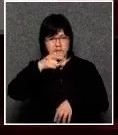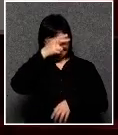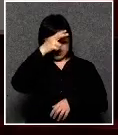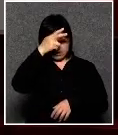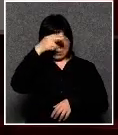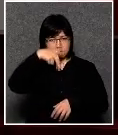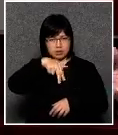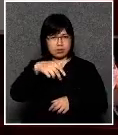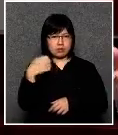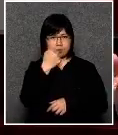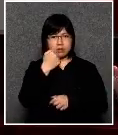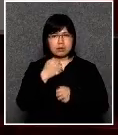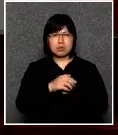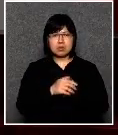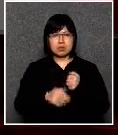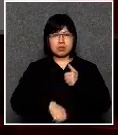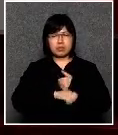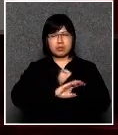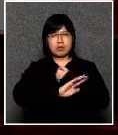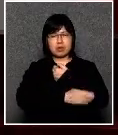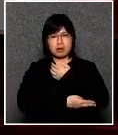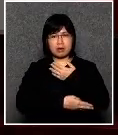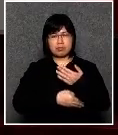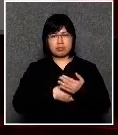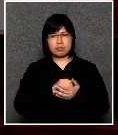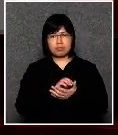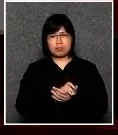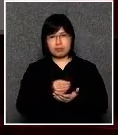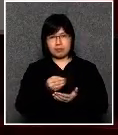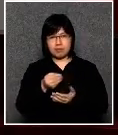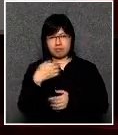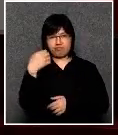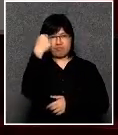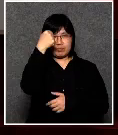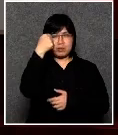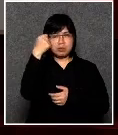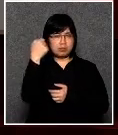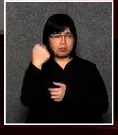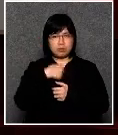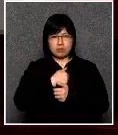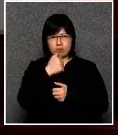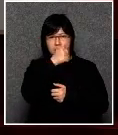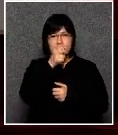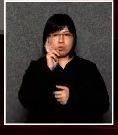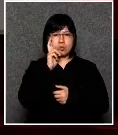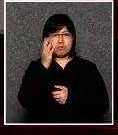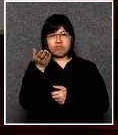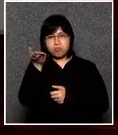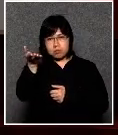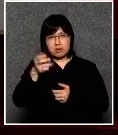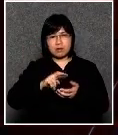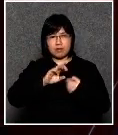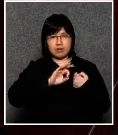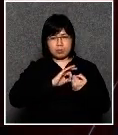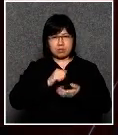咧，基本法即係俾佢一個所謂至高無上、絕對權威，好似你老人家立法會咁樣，係咪？